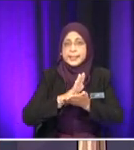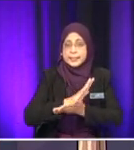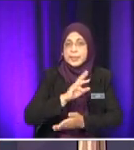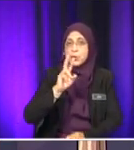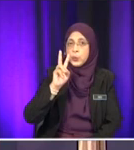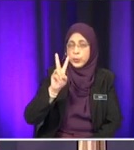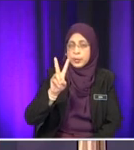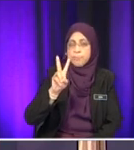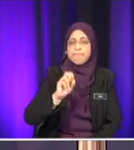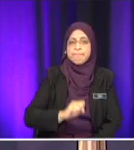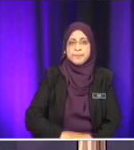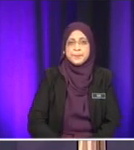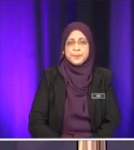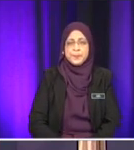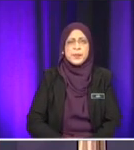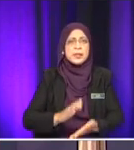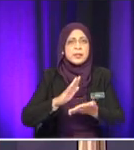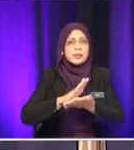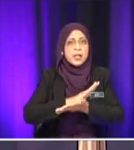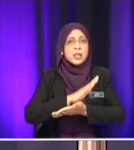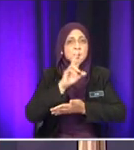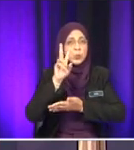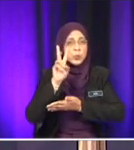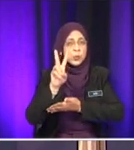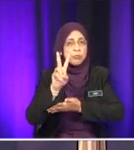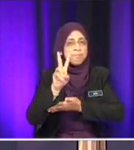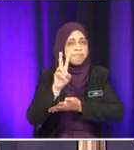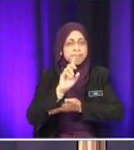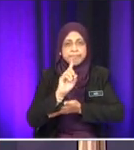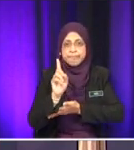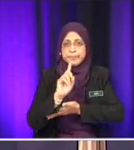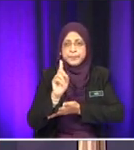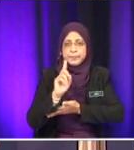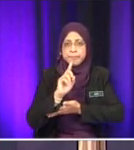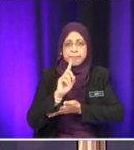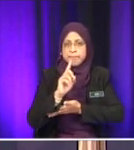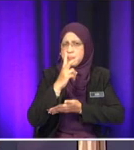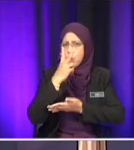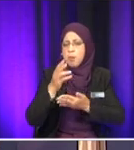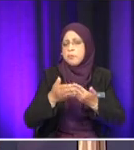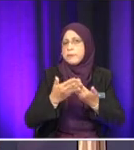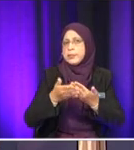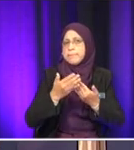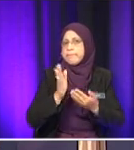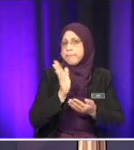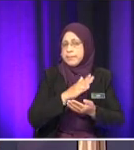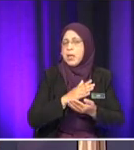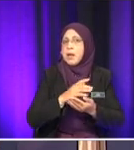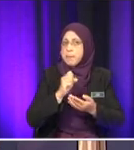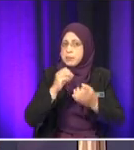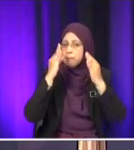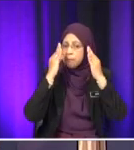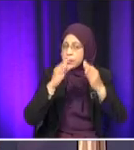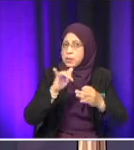kertas 2 Oke kertas 2 Jangan pandang enteng oke Jangan pandang remeh